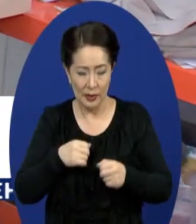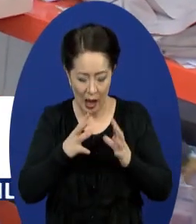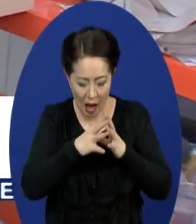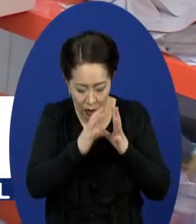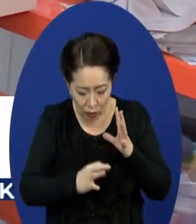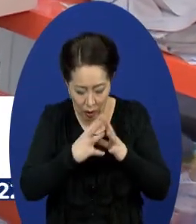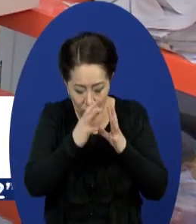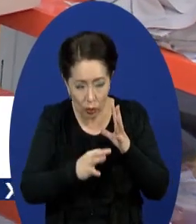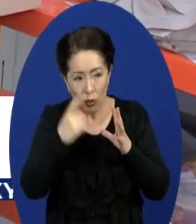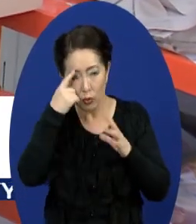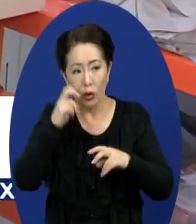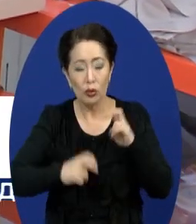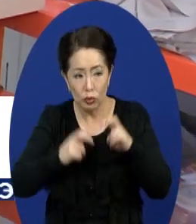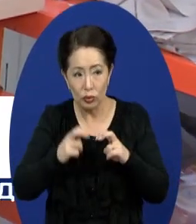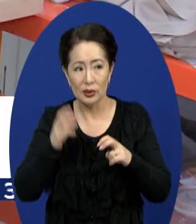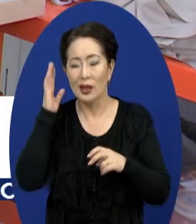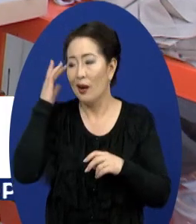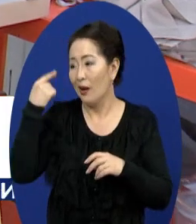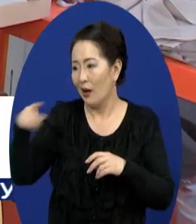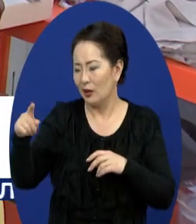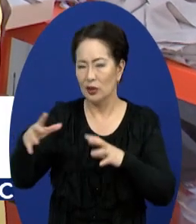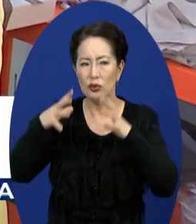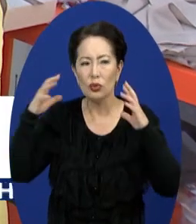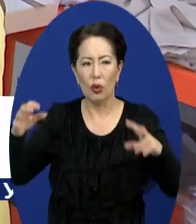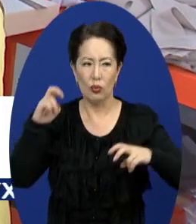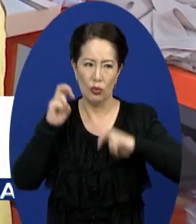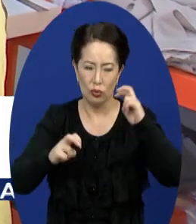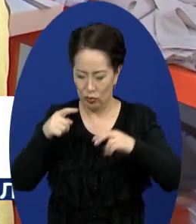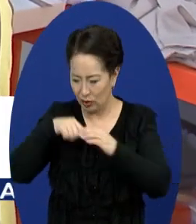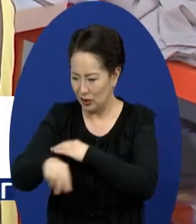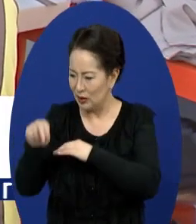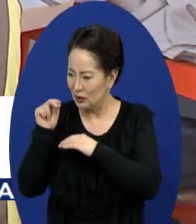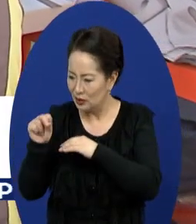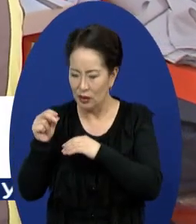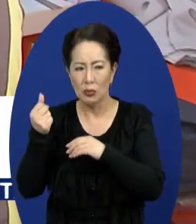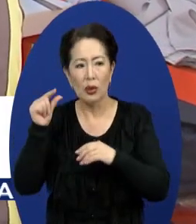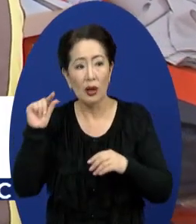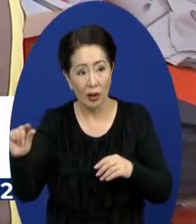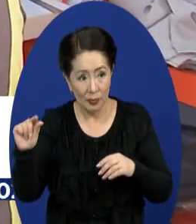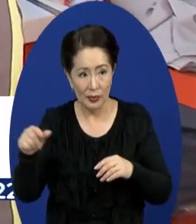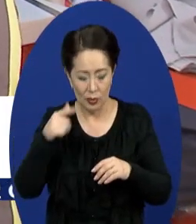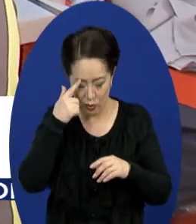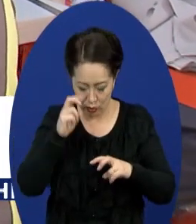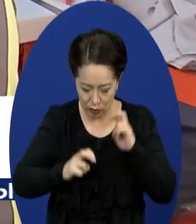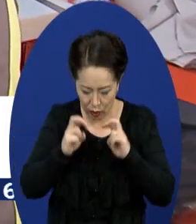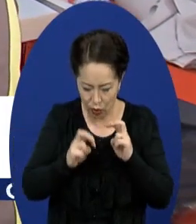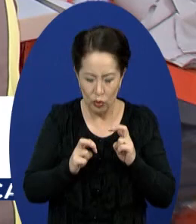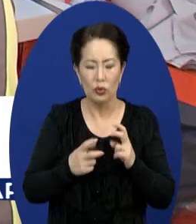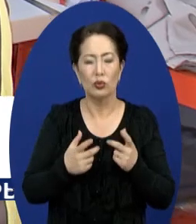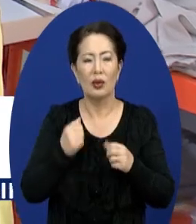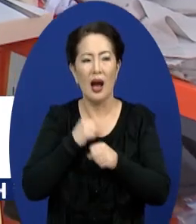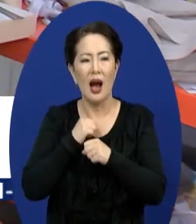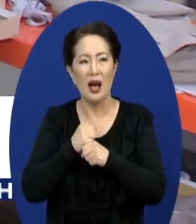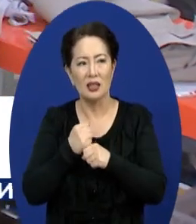дотооддоо үйлдвэрлэж байгаа юм. Импортын хувцснууд массын үйлдвэрлэдэг учраас чанар за үнийн хувьд хямдхан байдаг бол дотоодын үйлдвэрлэл за ажлын